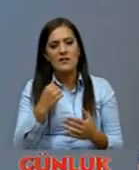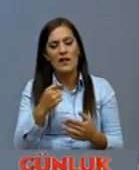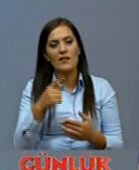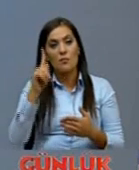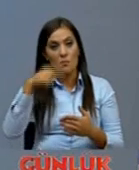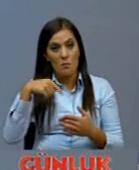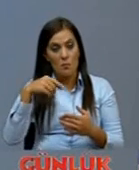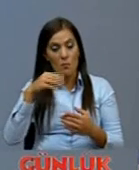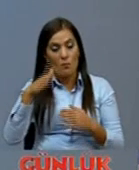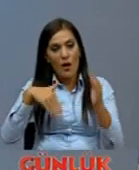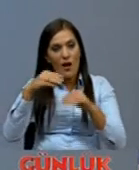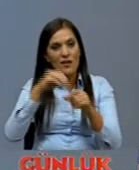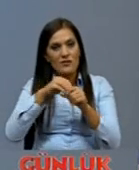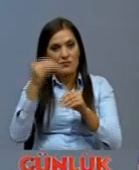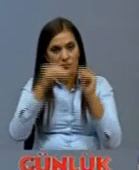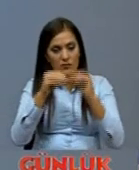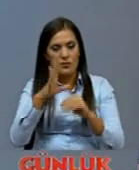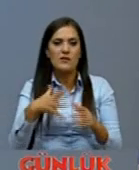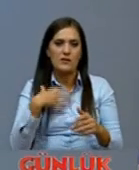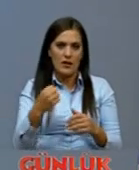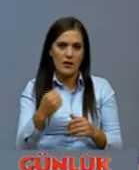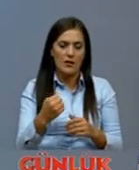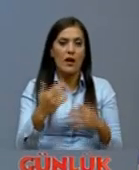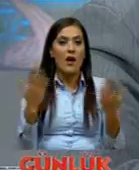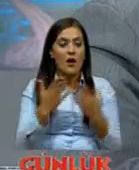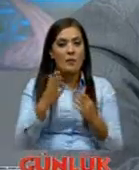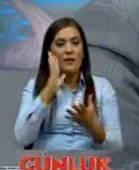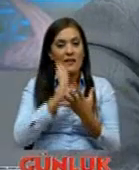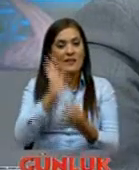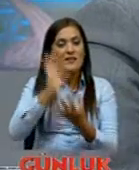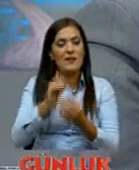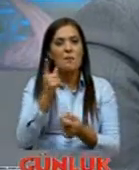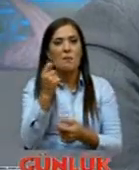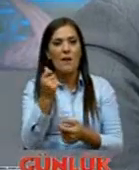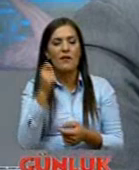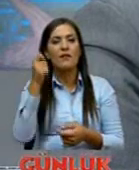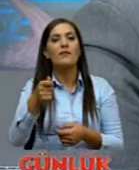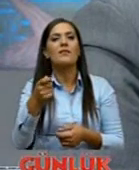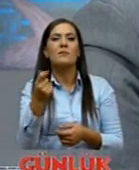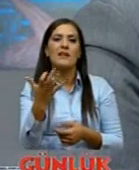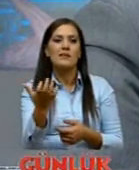boya kullanılıyorsa sağlıklı. Ama insanlar paraya meyil edip